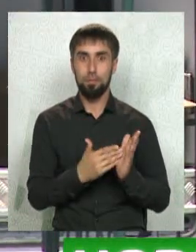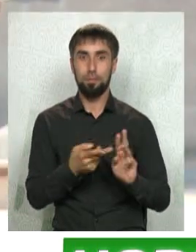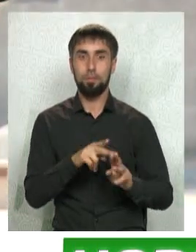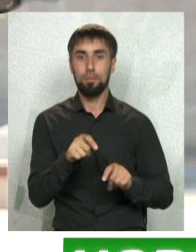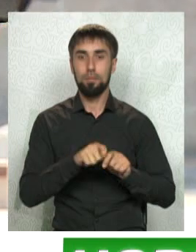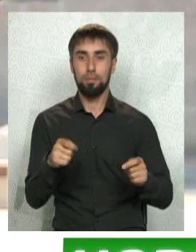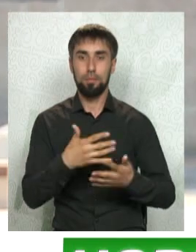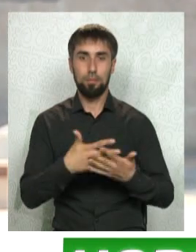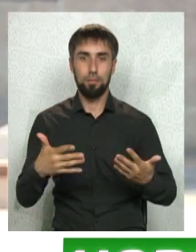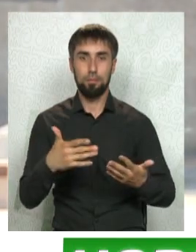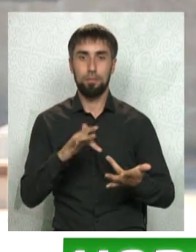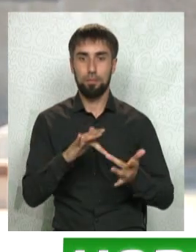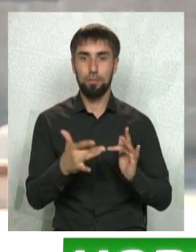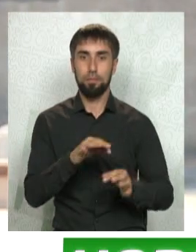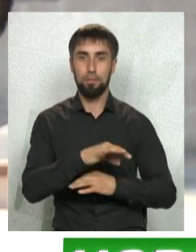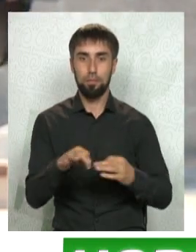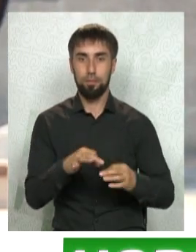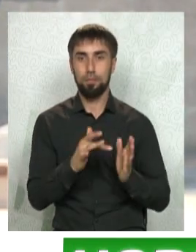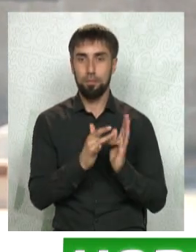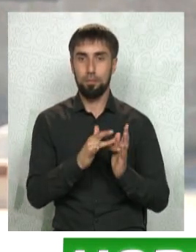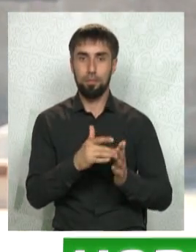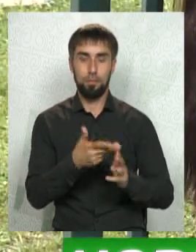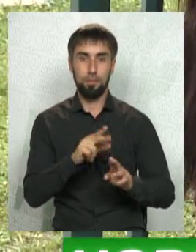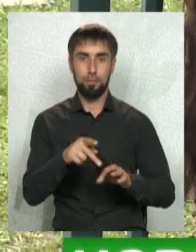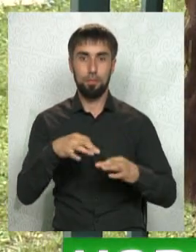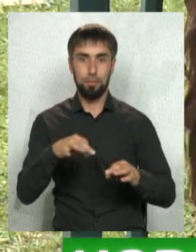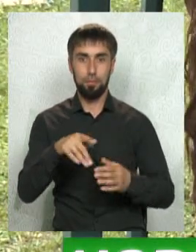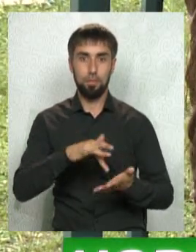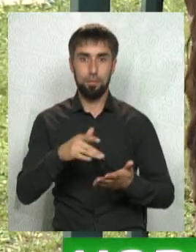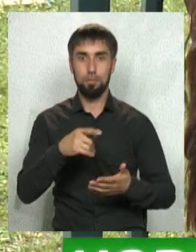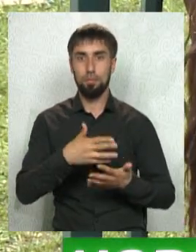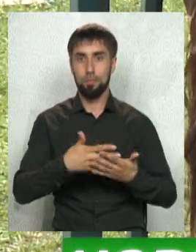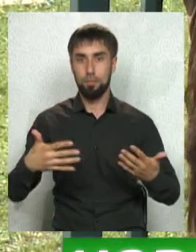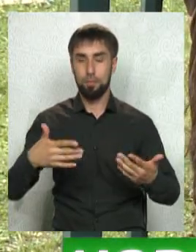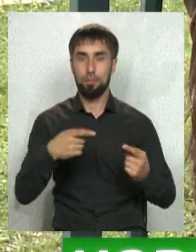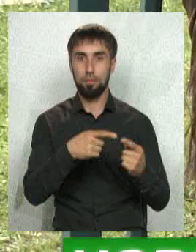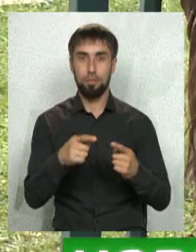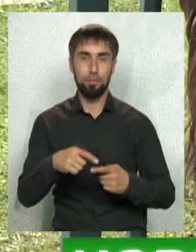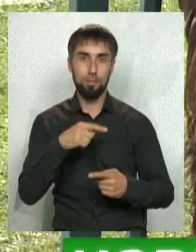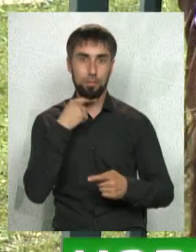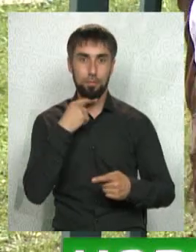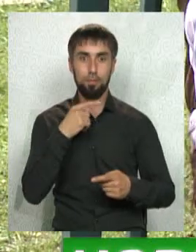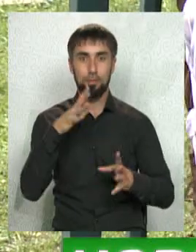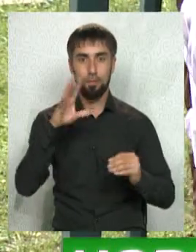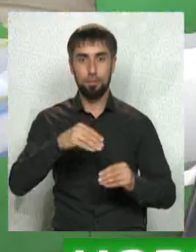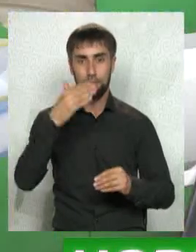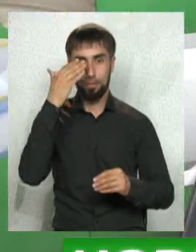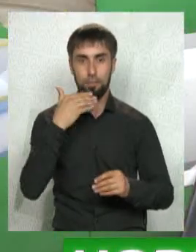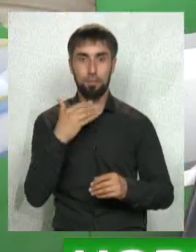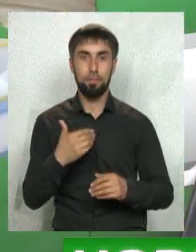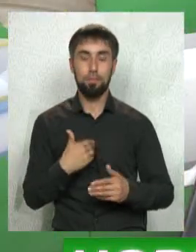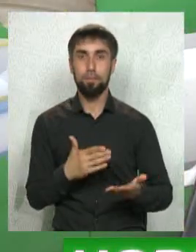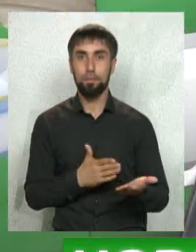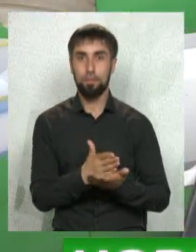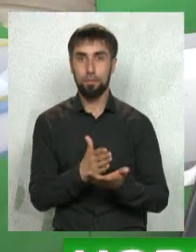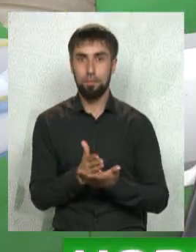презентации различных сетевых проектов. Путешествует многофункциональный центр по различным уголкам Ингушетии все лето. Мы выезжаем